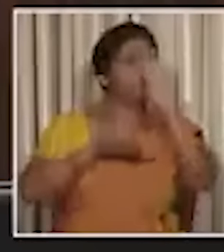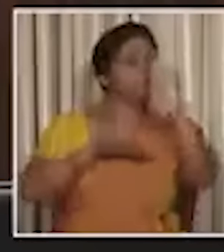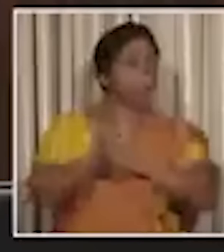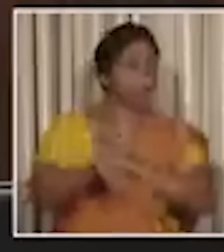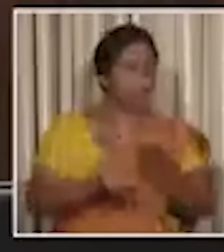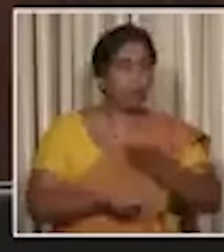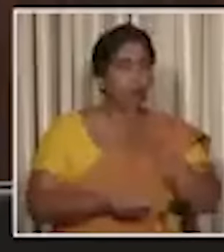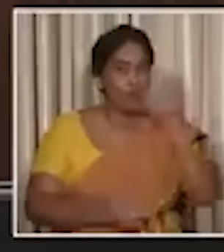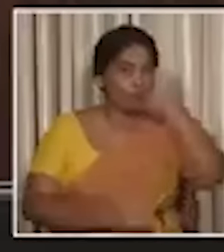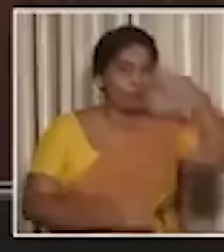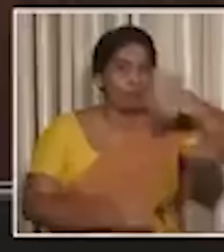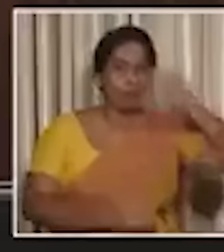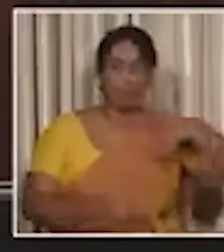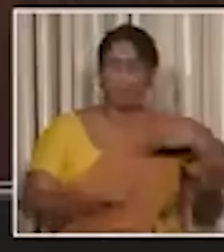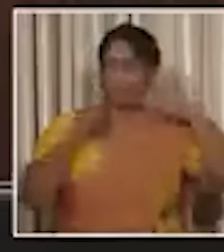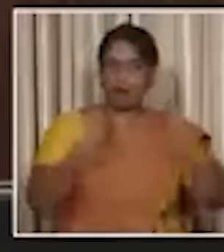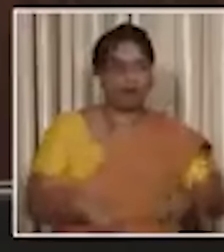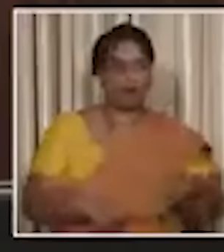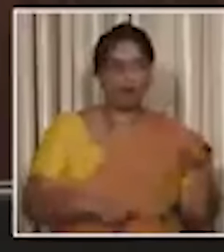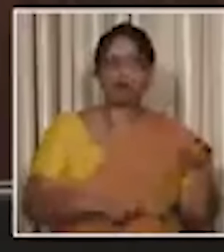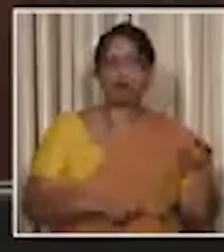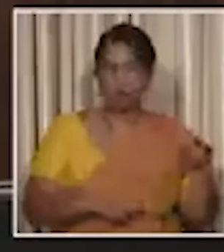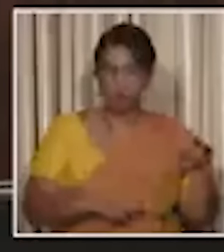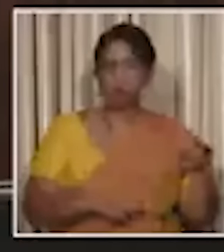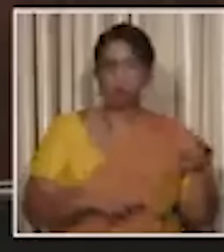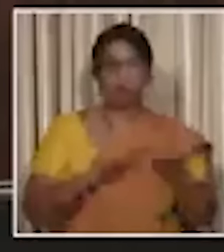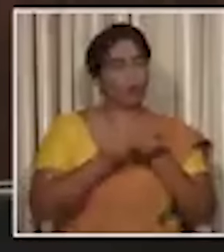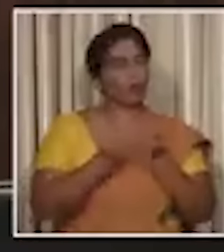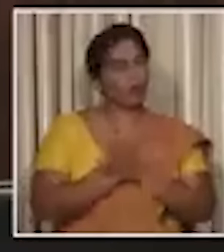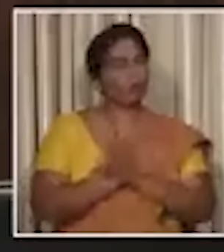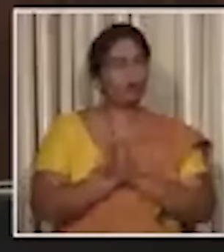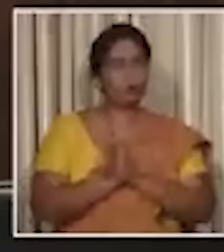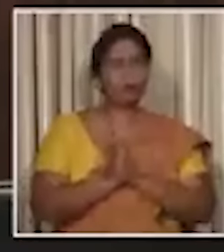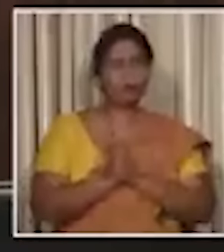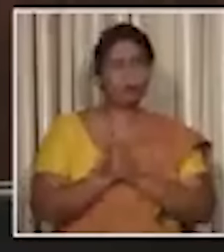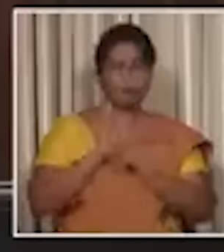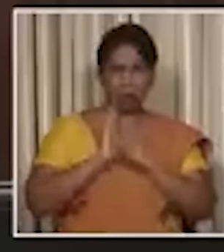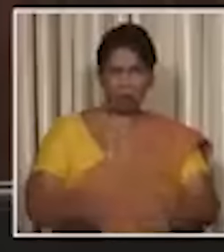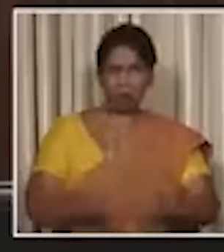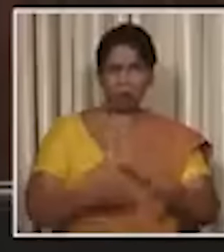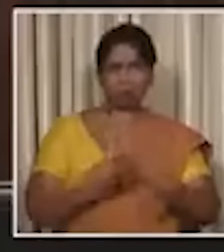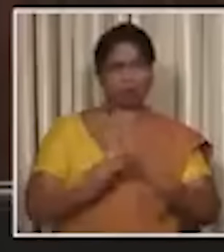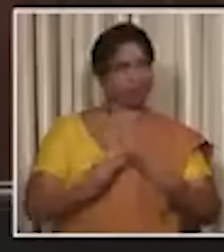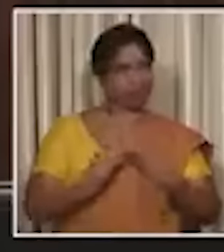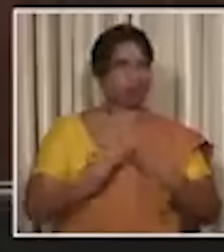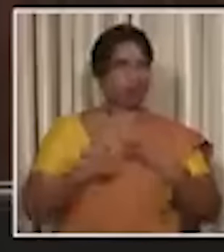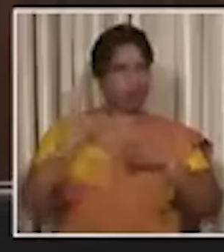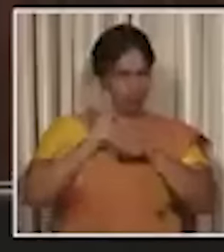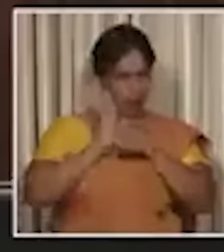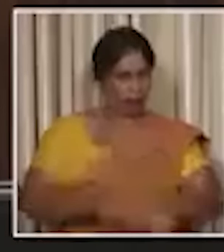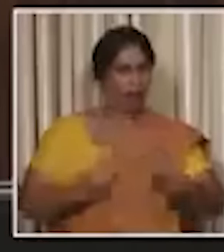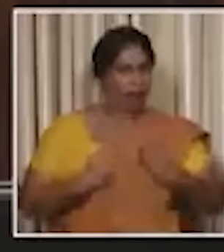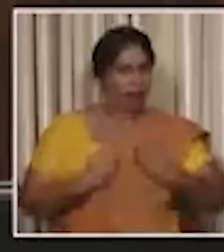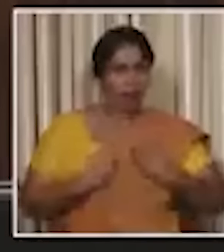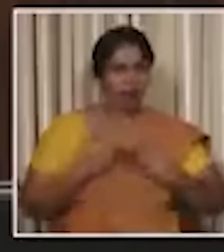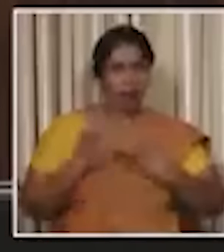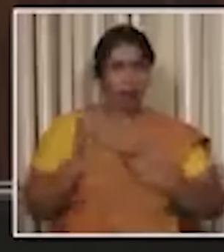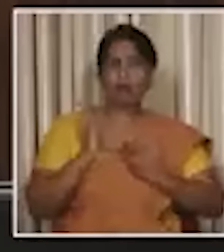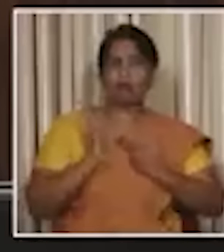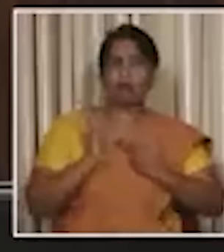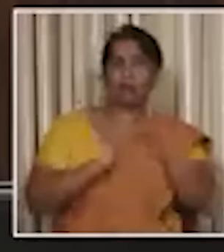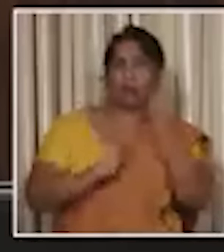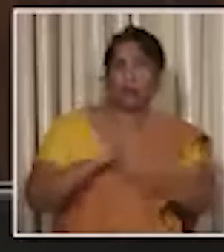அப்பே வகக்கீம் இனிசா மகாசா அப்பே ராஜே ஏ ஜனதாவங்கே உவமனாவன் முடிவடைந்ததாக இந்த கலந்துரையாடல் சொல்லப்பட்டது. ஆனால்